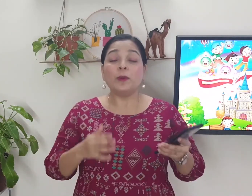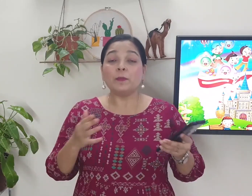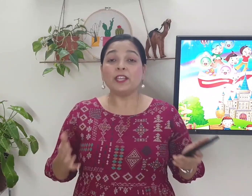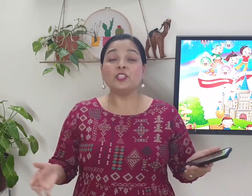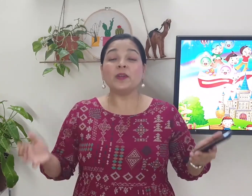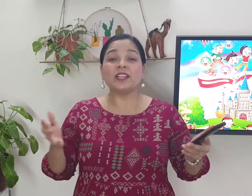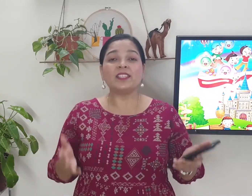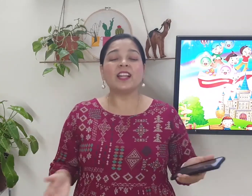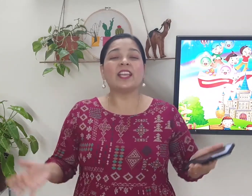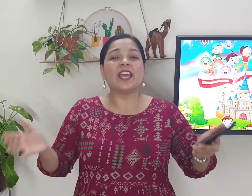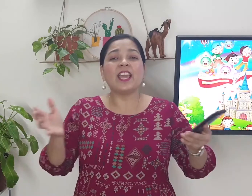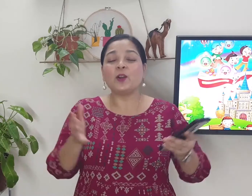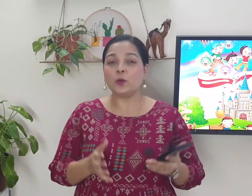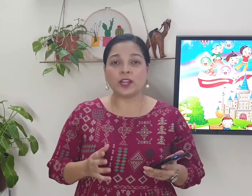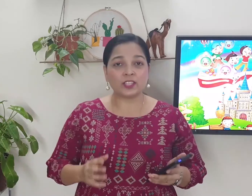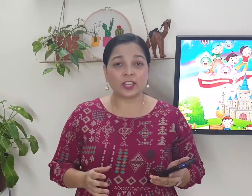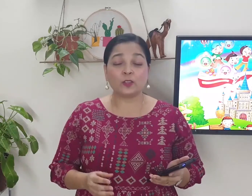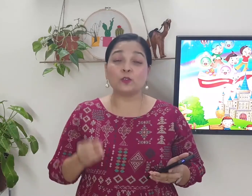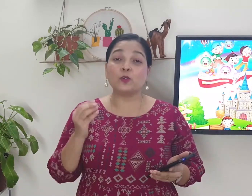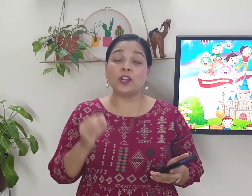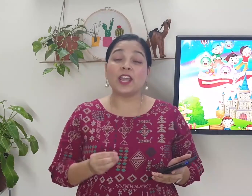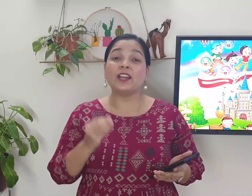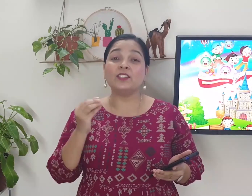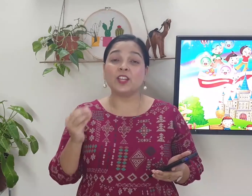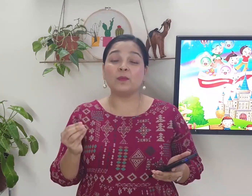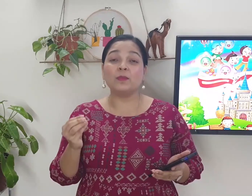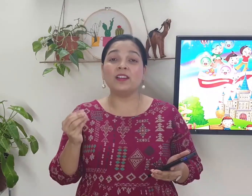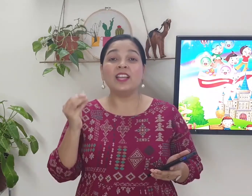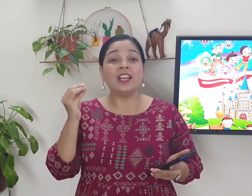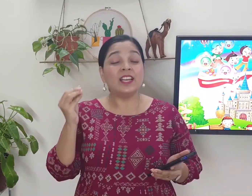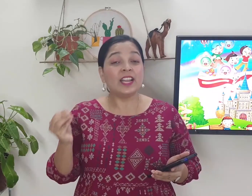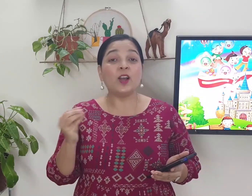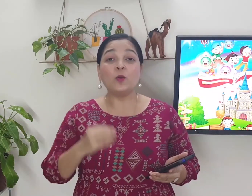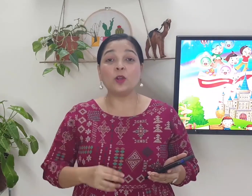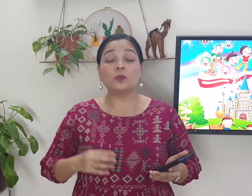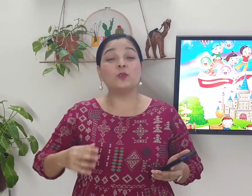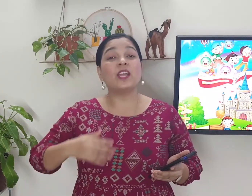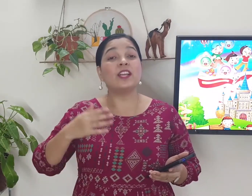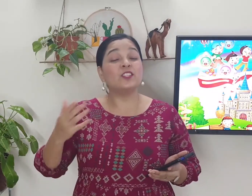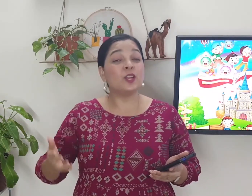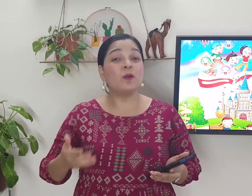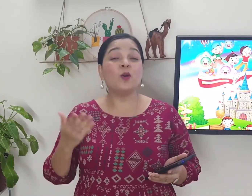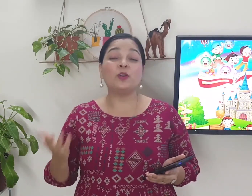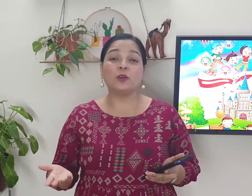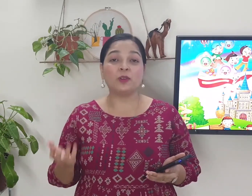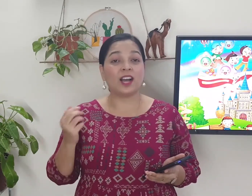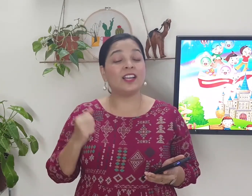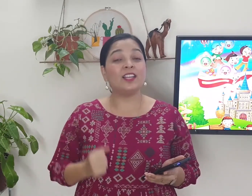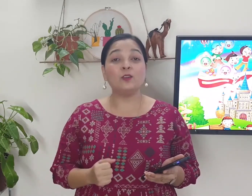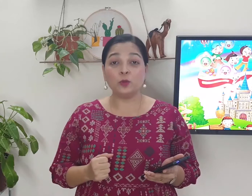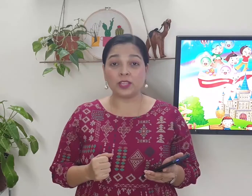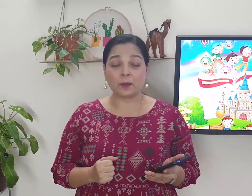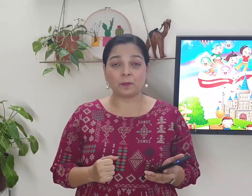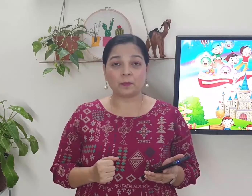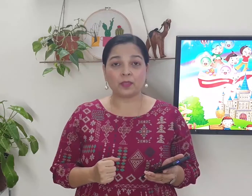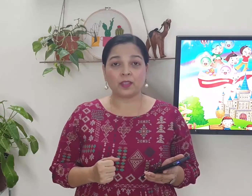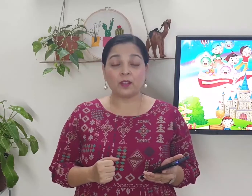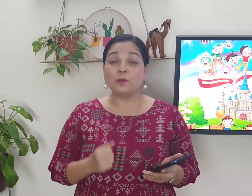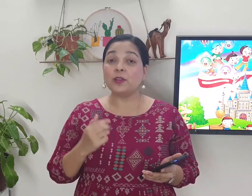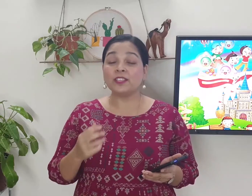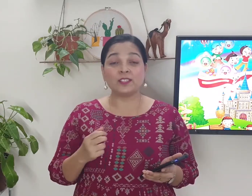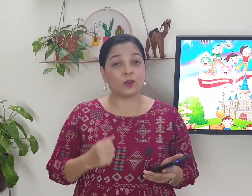परमेश्वराच्या सारखा स्वभाव हवा असेल, तर तो परमेश्वराबरोबर त्याला 9 जन्मावे लागेल.